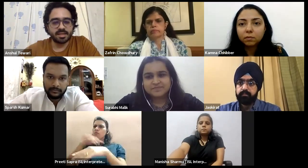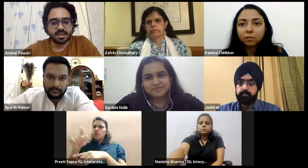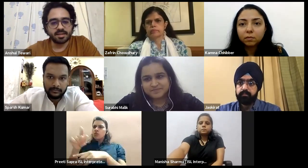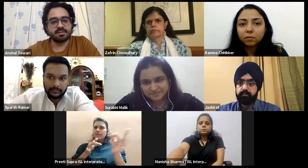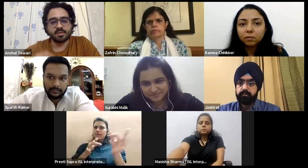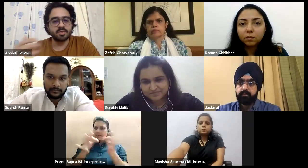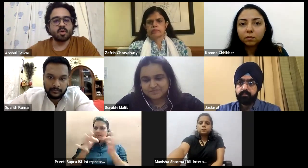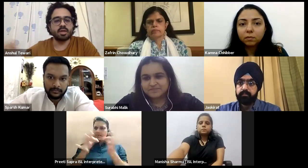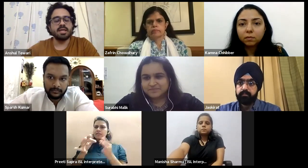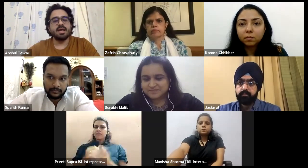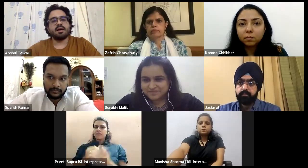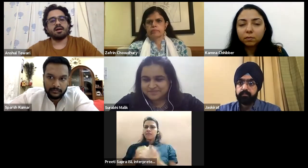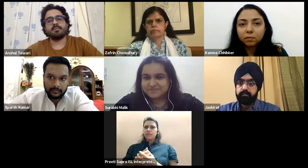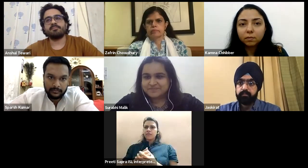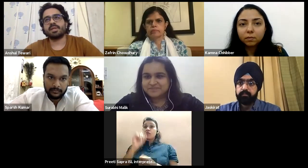काम नहीं है, and so on.